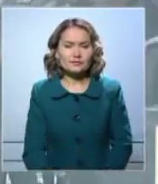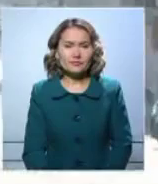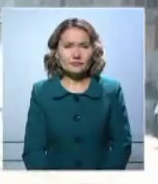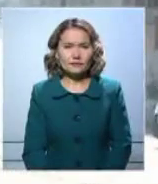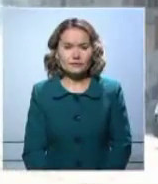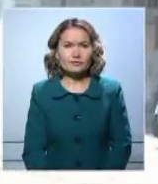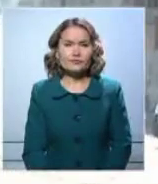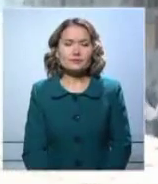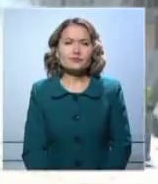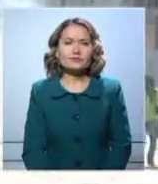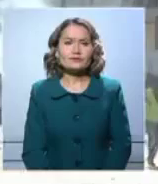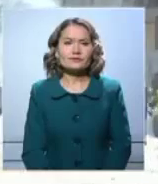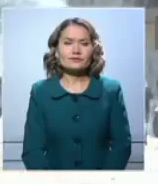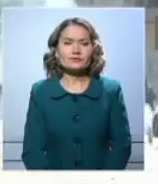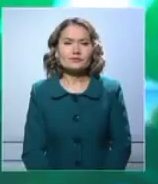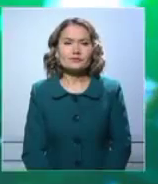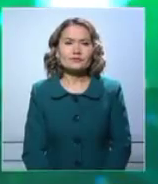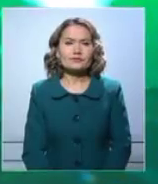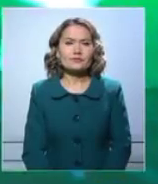24 кезет, Израиль.